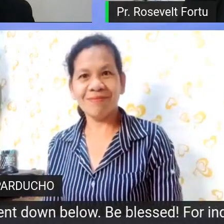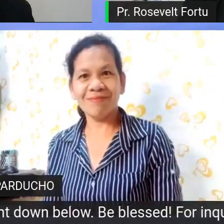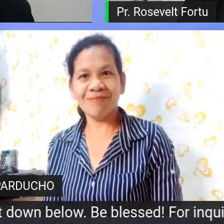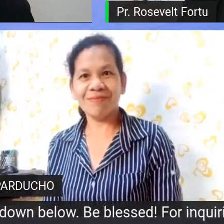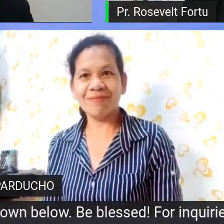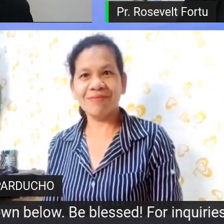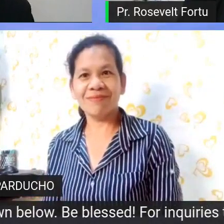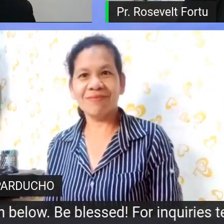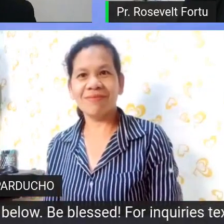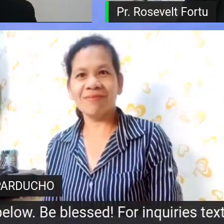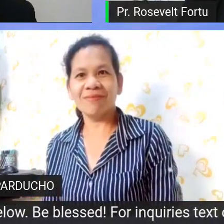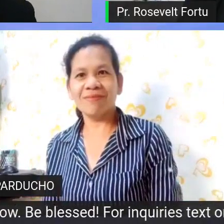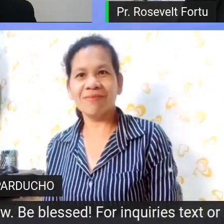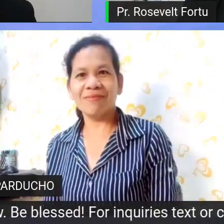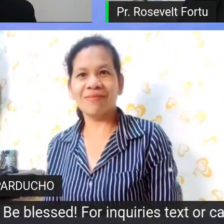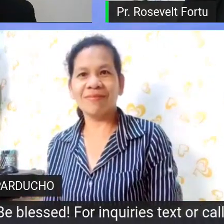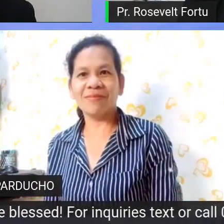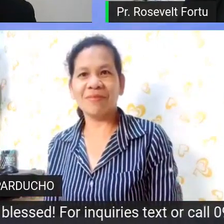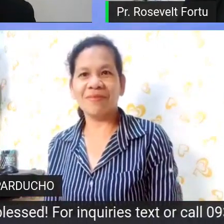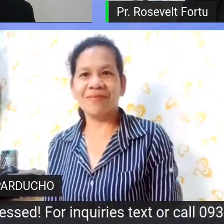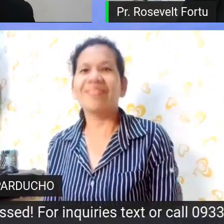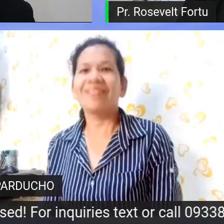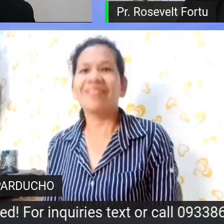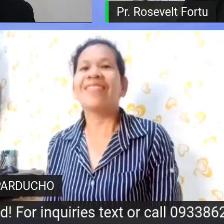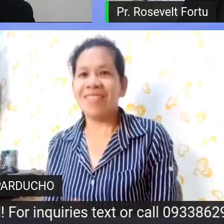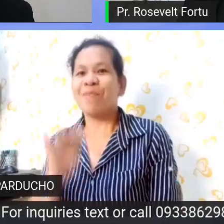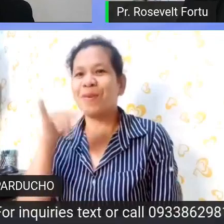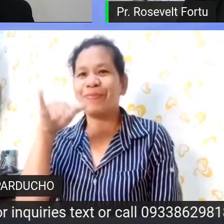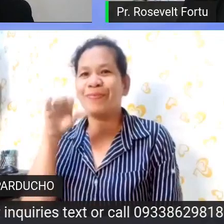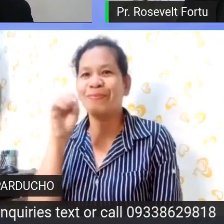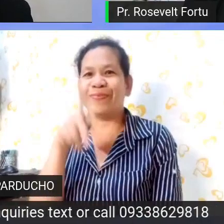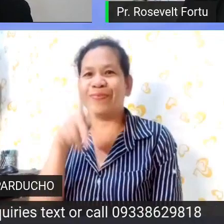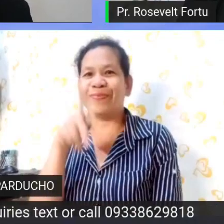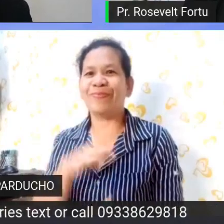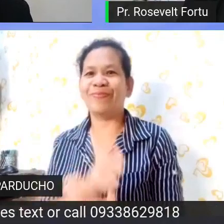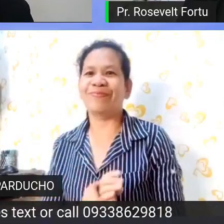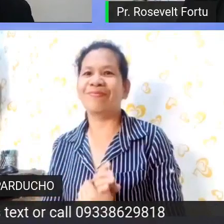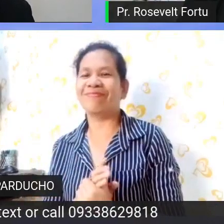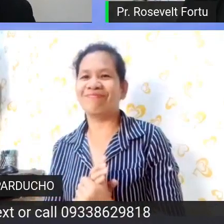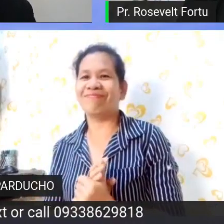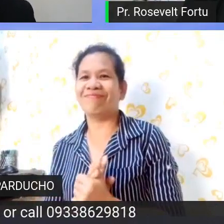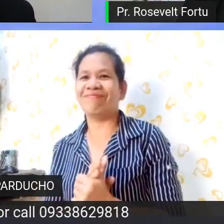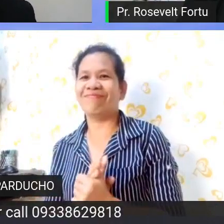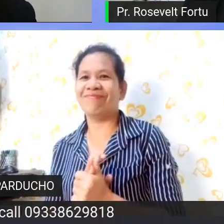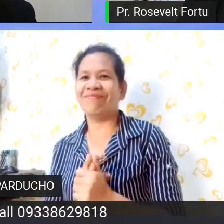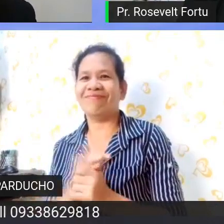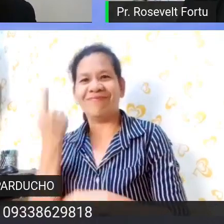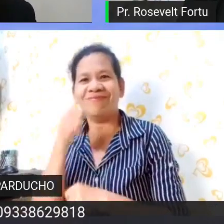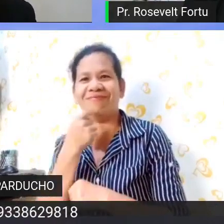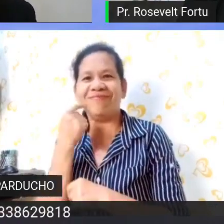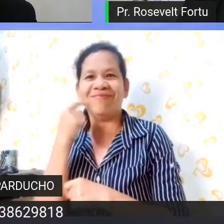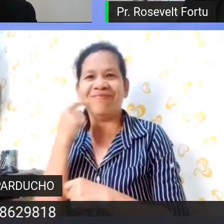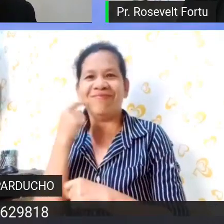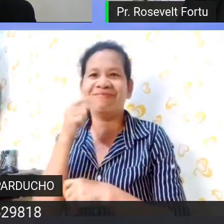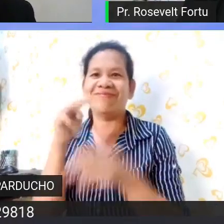nasa Death Ministry. Ayan, in lahat ninyo pong pinaglingkuran. Of